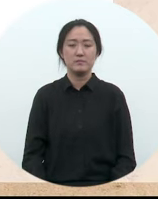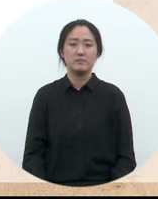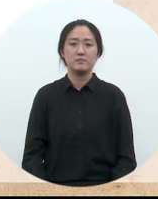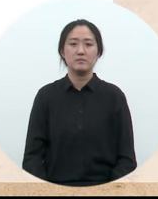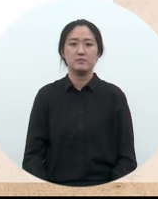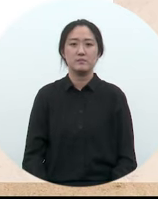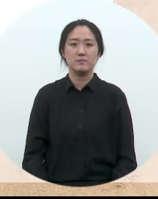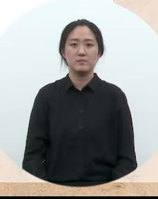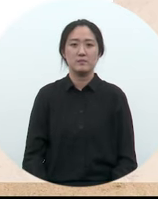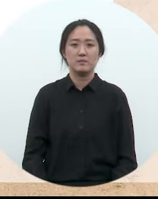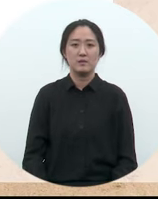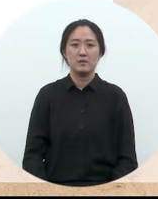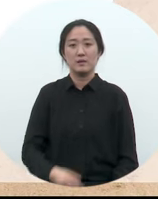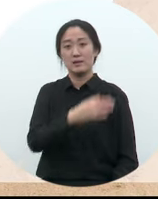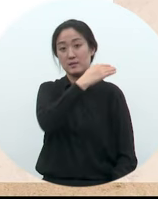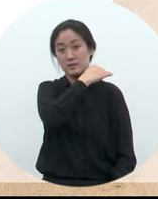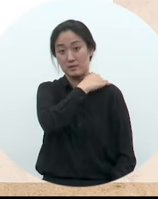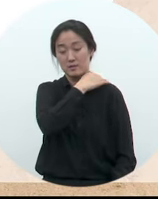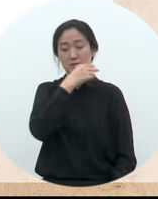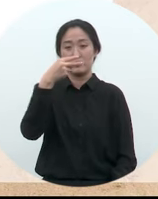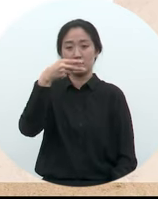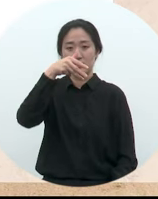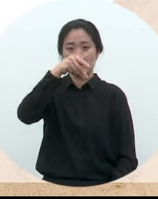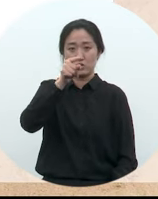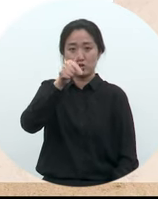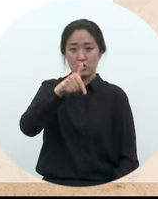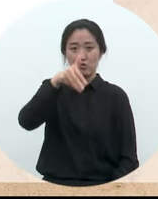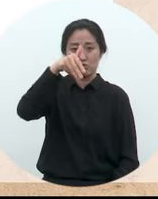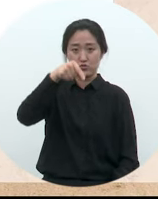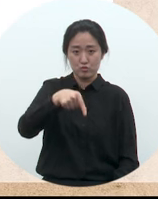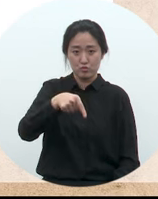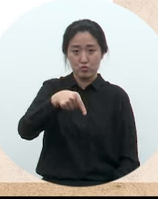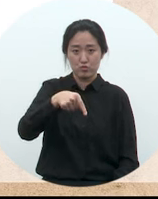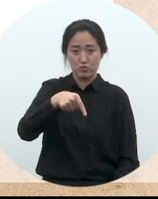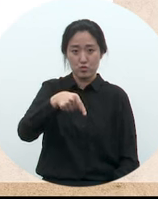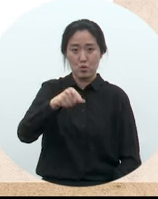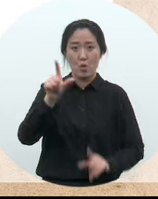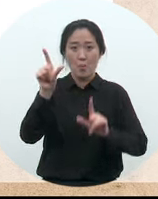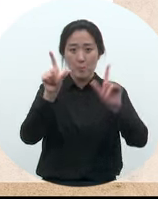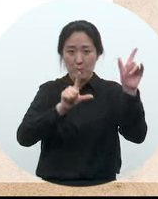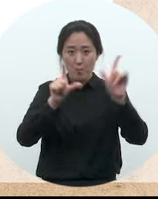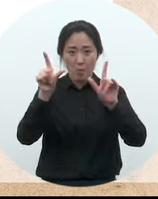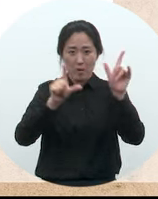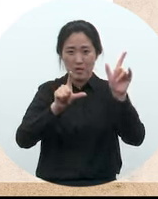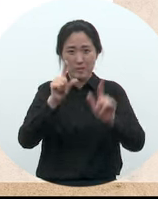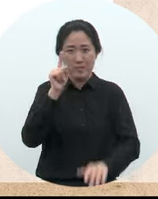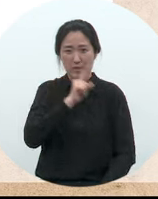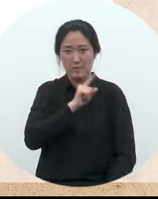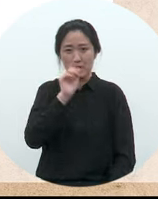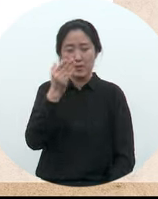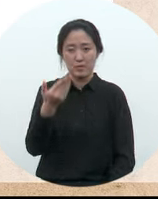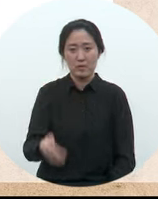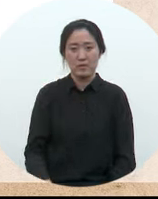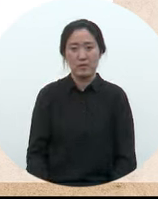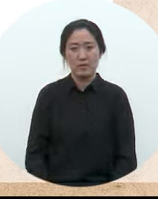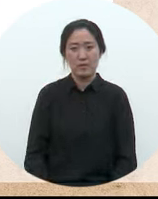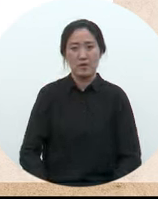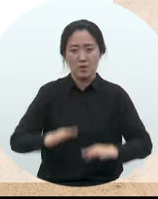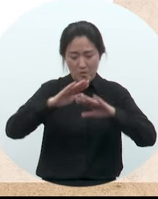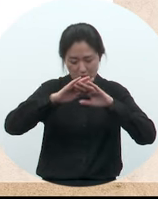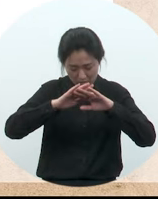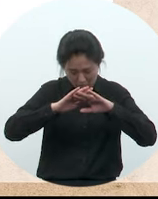자게 되면은 정상적인 척추의 각도, 만곡이라고 합니다. 그것 자체가 무너질 수 있기